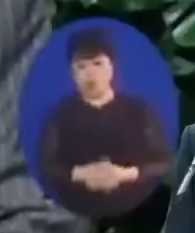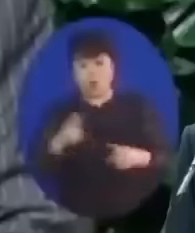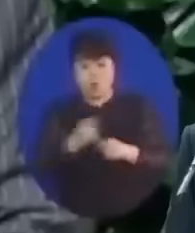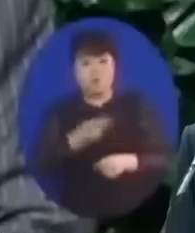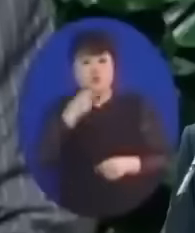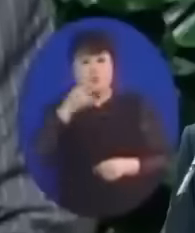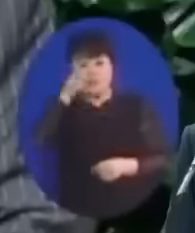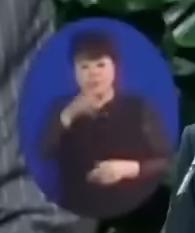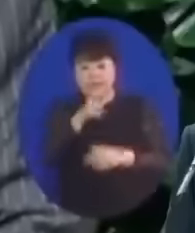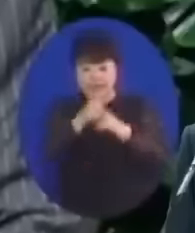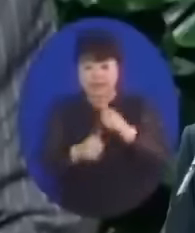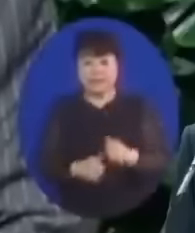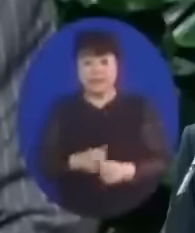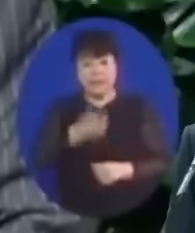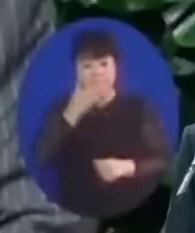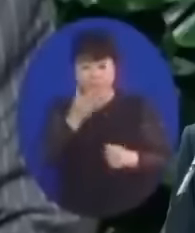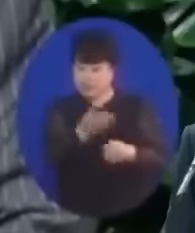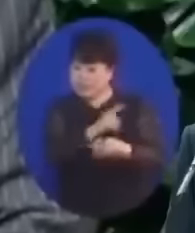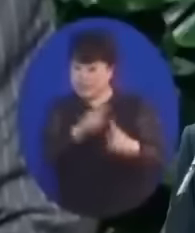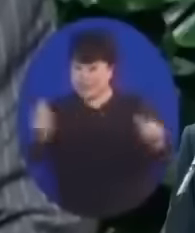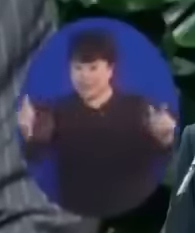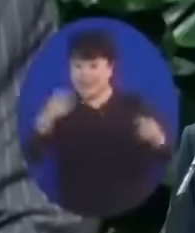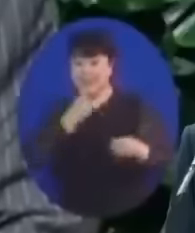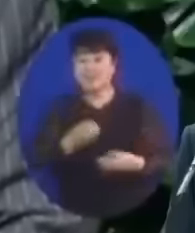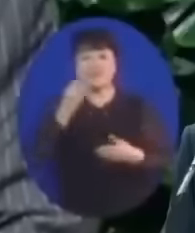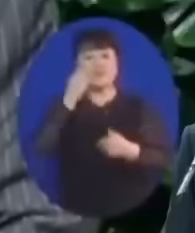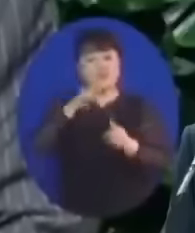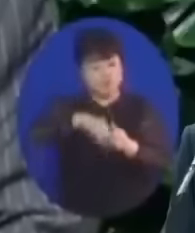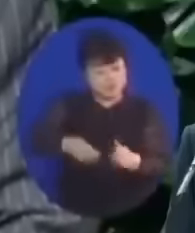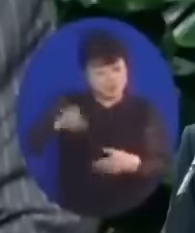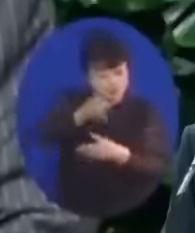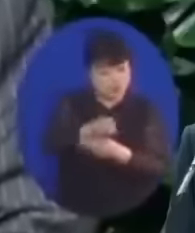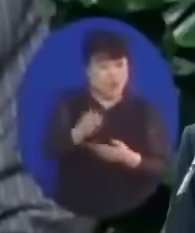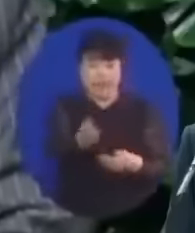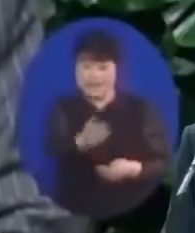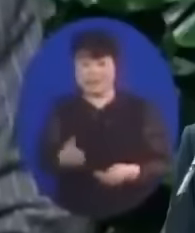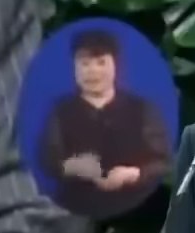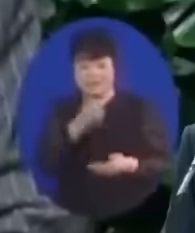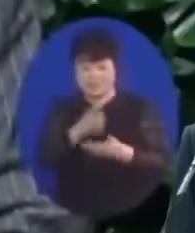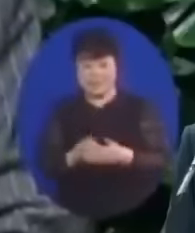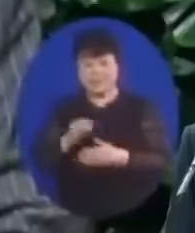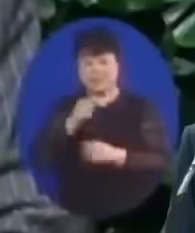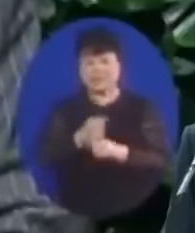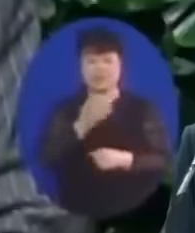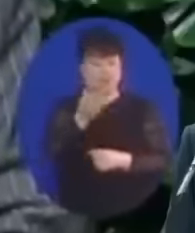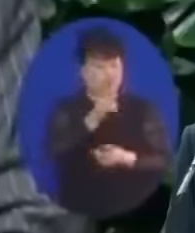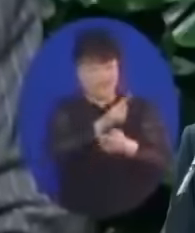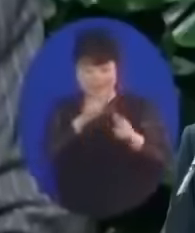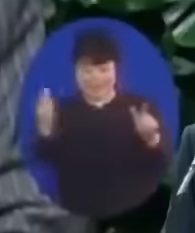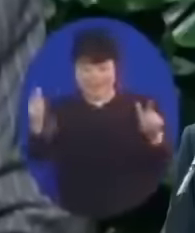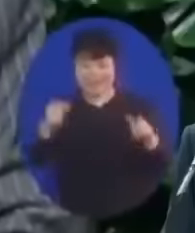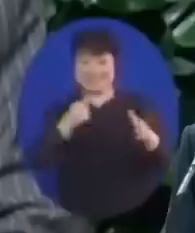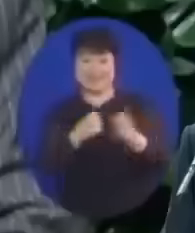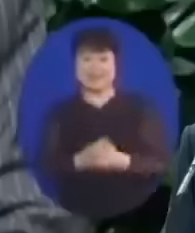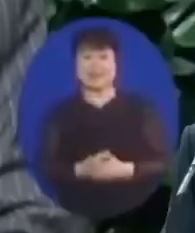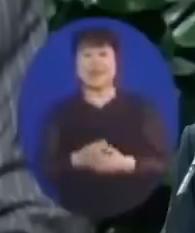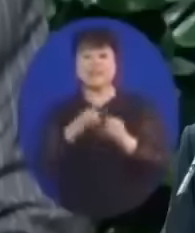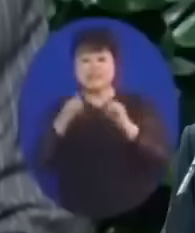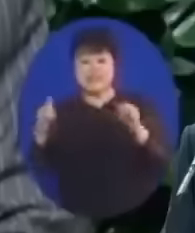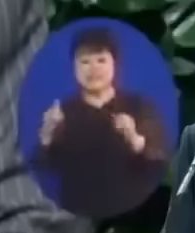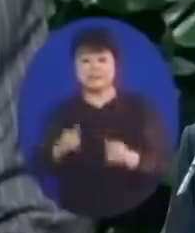원수 없는 곳에 하나님은 밥상 차려주지 않습니다. 축복의 기름 부어주지 않습니다. 잔이 넘치게 만들어주지 않습니다. 그러므로